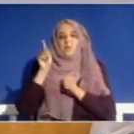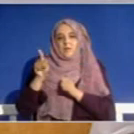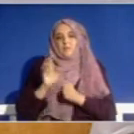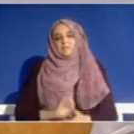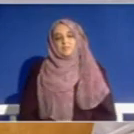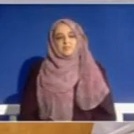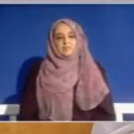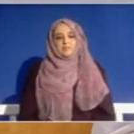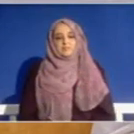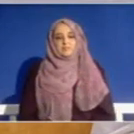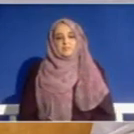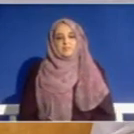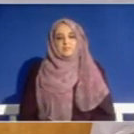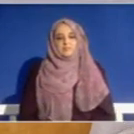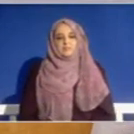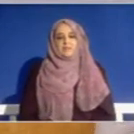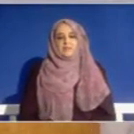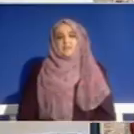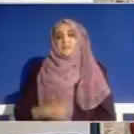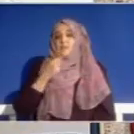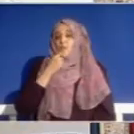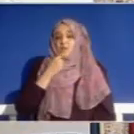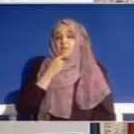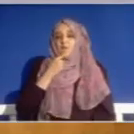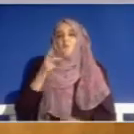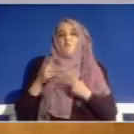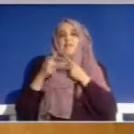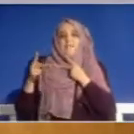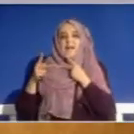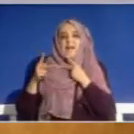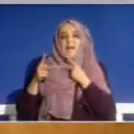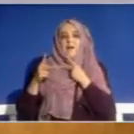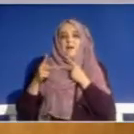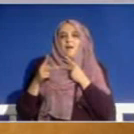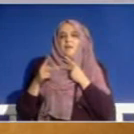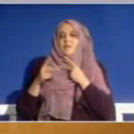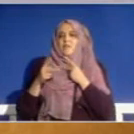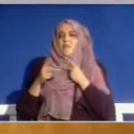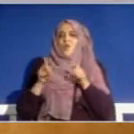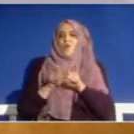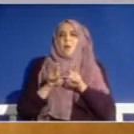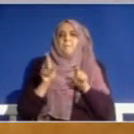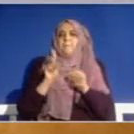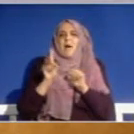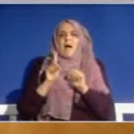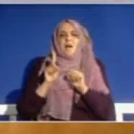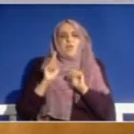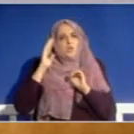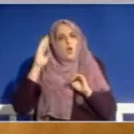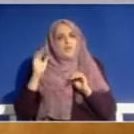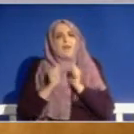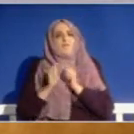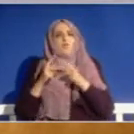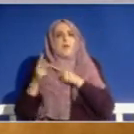بوائق جاره. وش معناه الشيخ بوائق؟ معناها الجار اللي ما ينجوش ما يسلمش من أذية الجار. يا